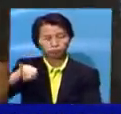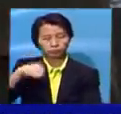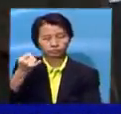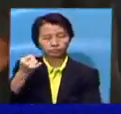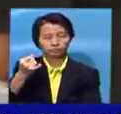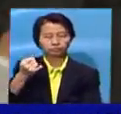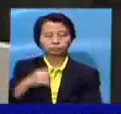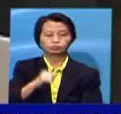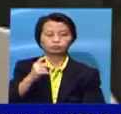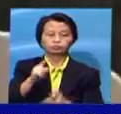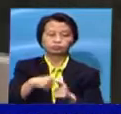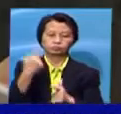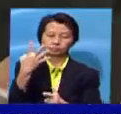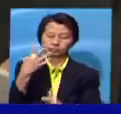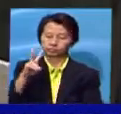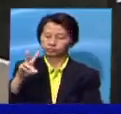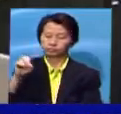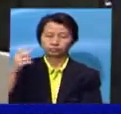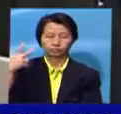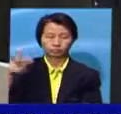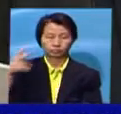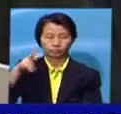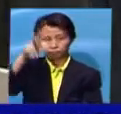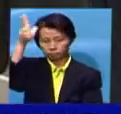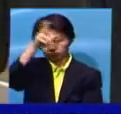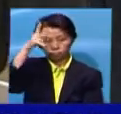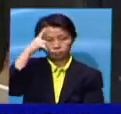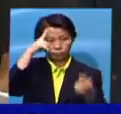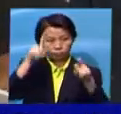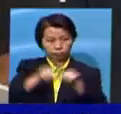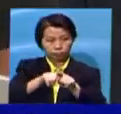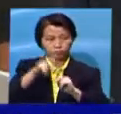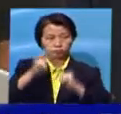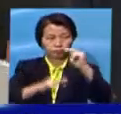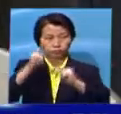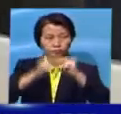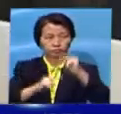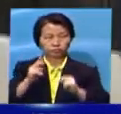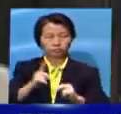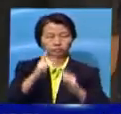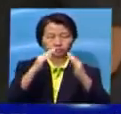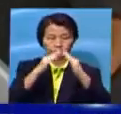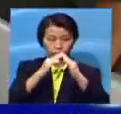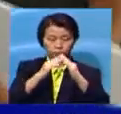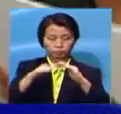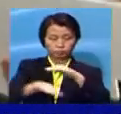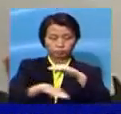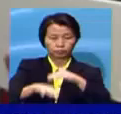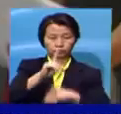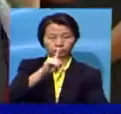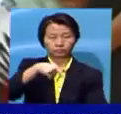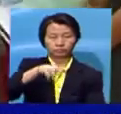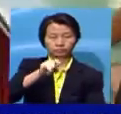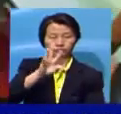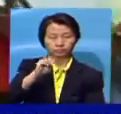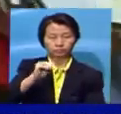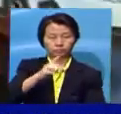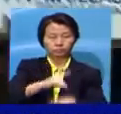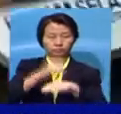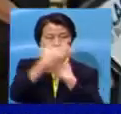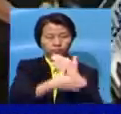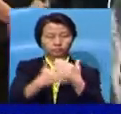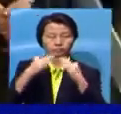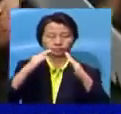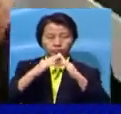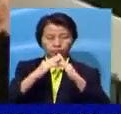pada April tahun 2013 kerajaan bersetuju membina 100000 unit kediaman di bawah PPA 1m di seluruh negara